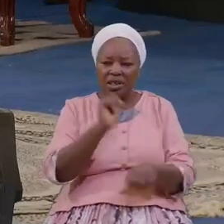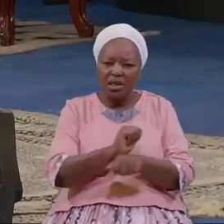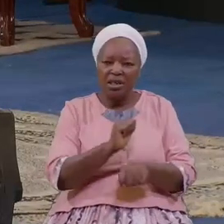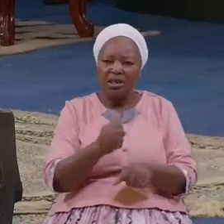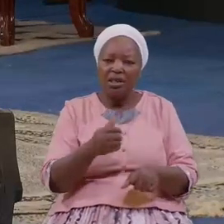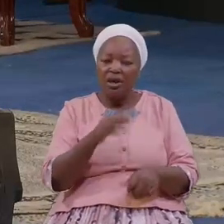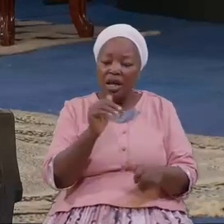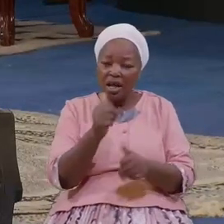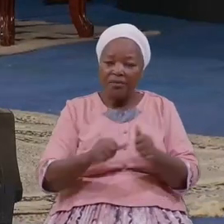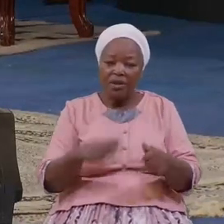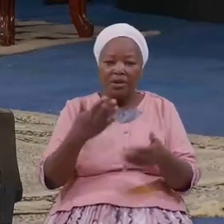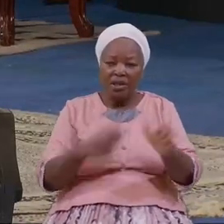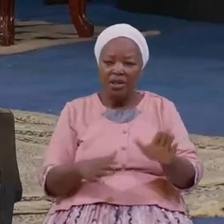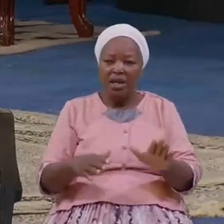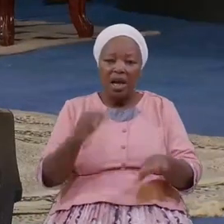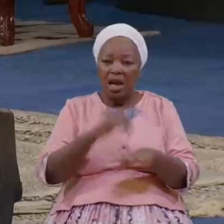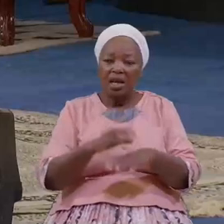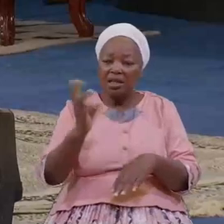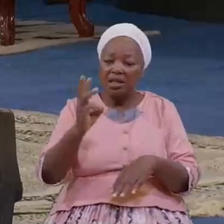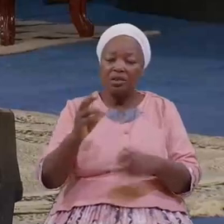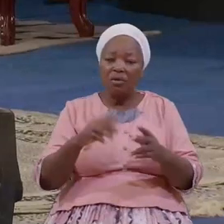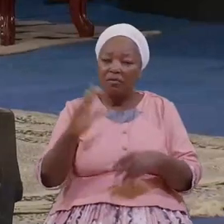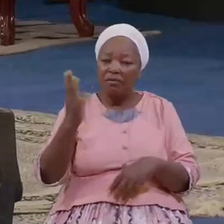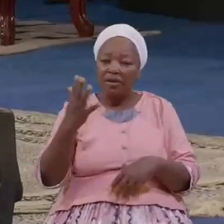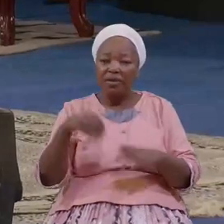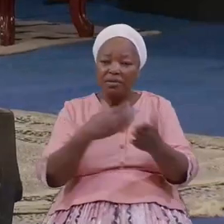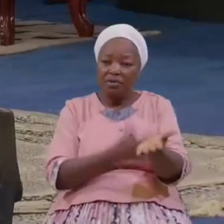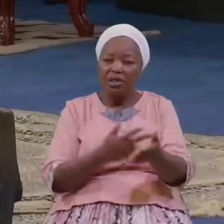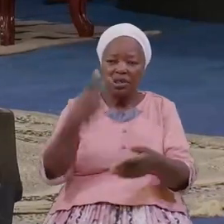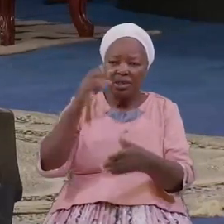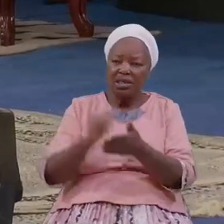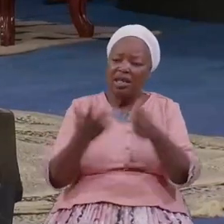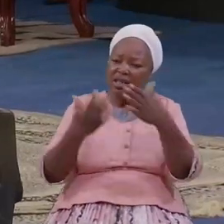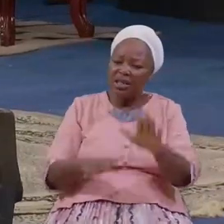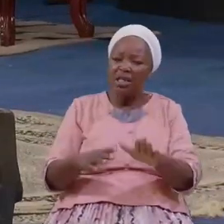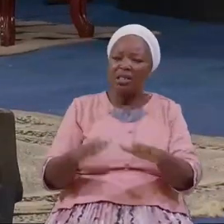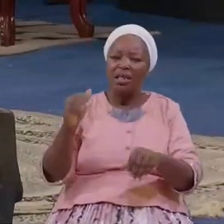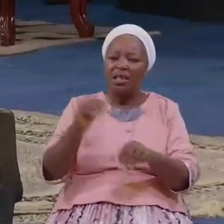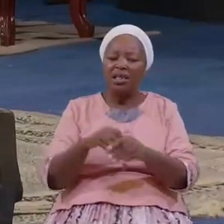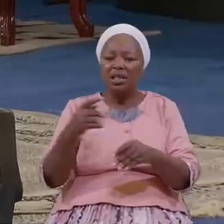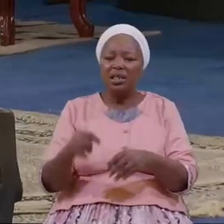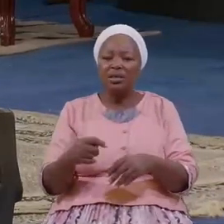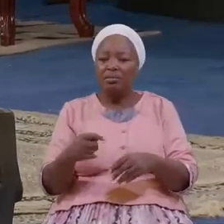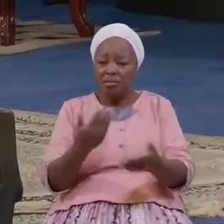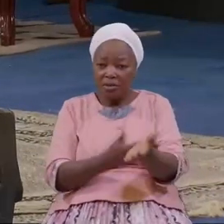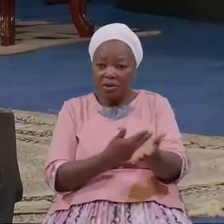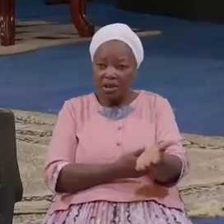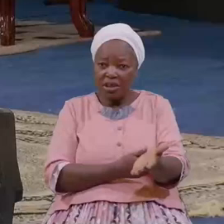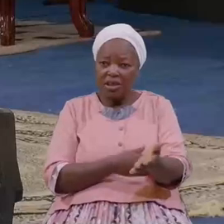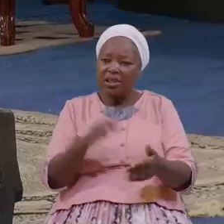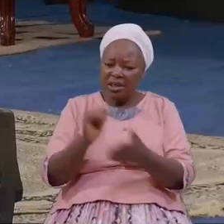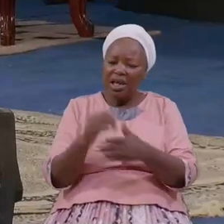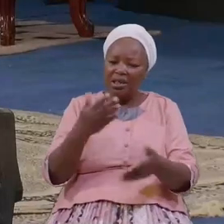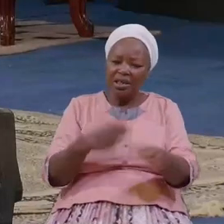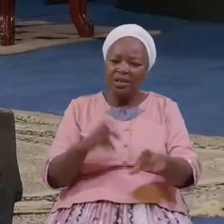mort. Alors, c'est 5 heures le matin, vous regardez l'horloge là. Oui, l'horloge est collée parce que cela s'est arrêté